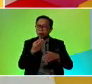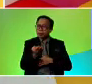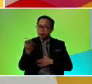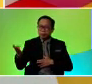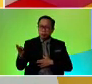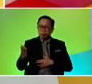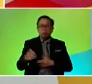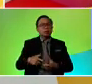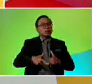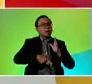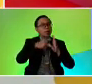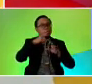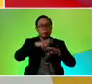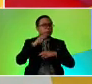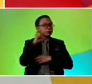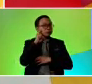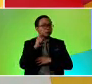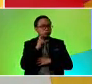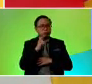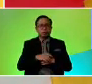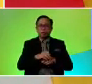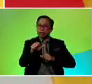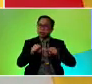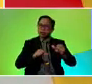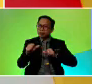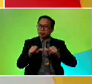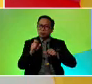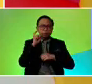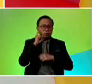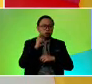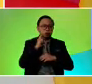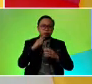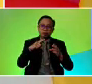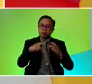lebih kepada seksuality Oke activity seperti